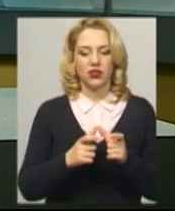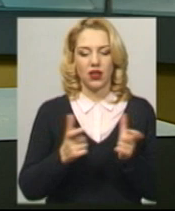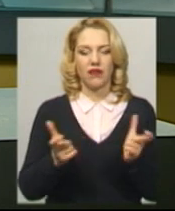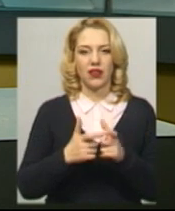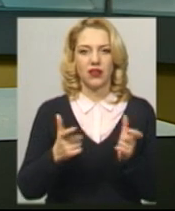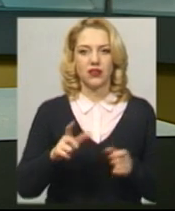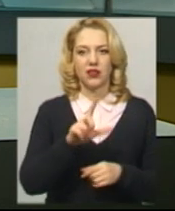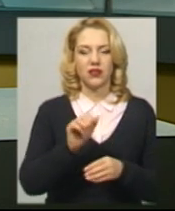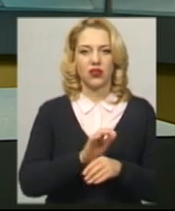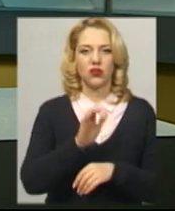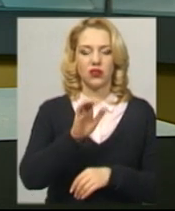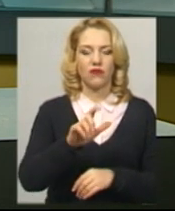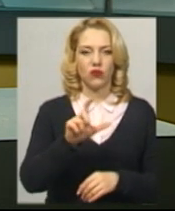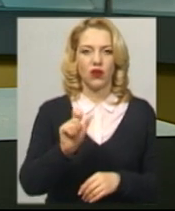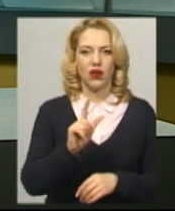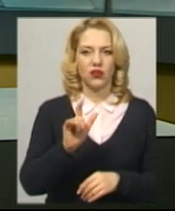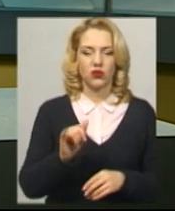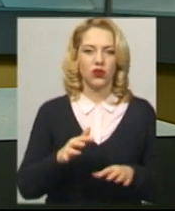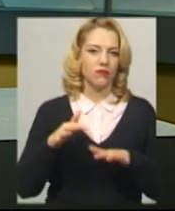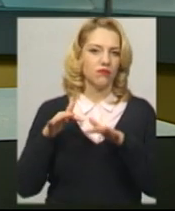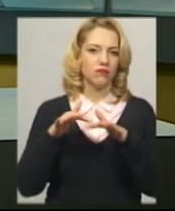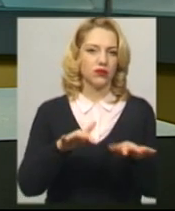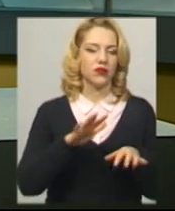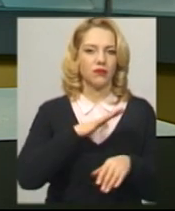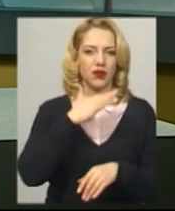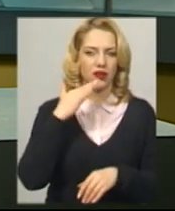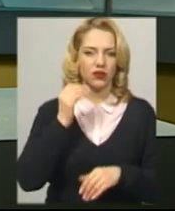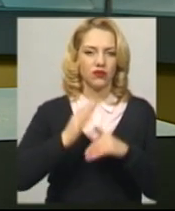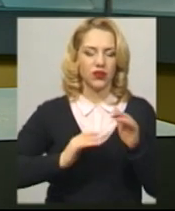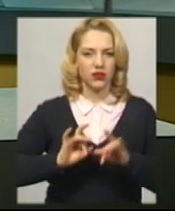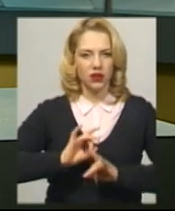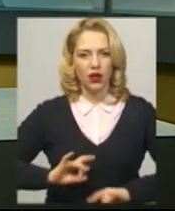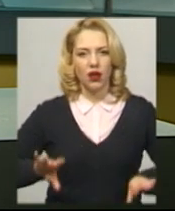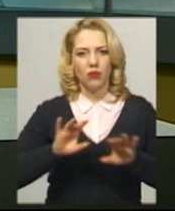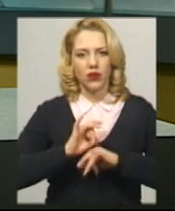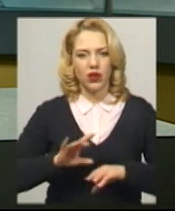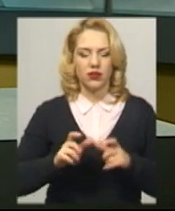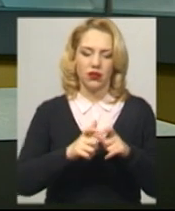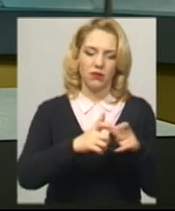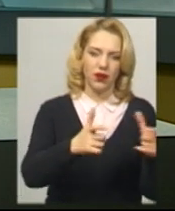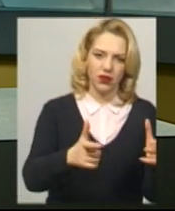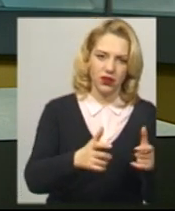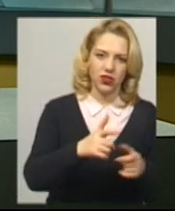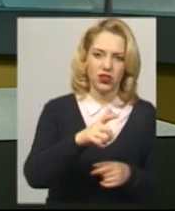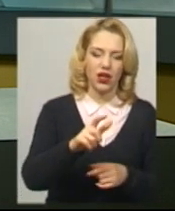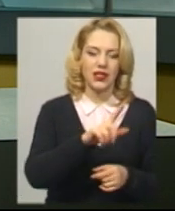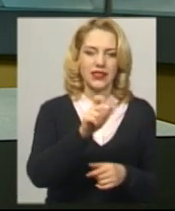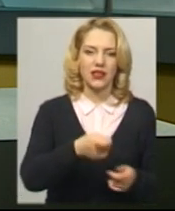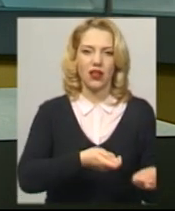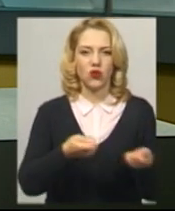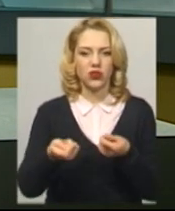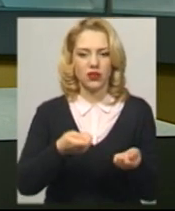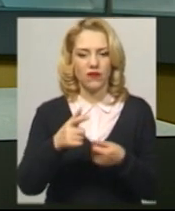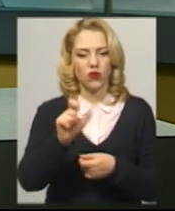за доставку газу, наплив відвідувачів був чималий. Фахівцям довелося пояснювати, платіжка за доставку газу – не абонплата,